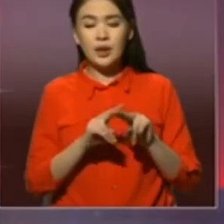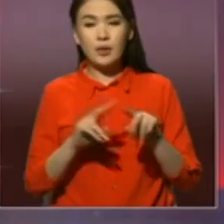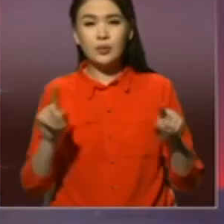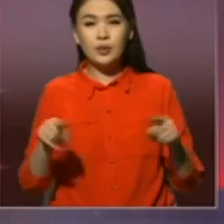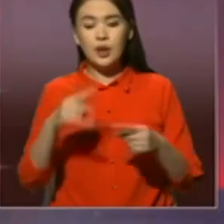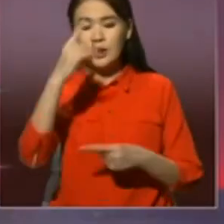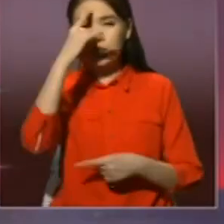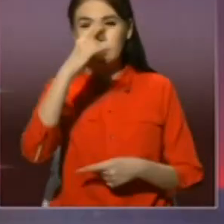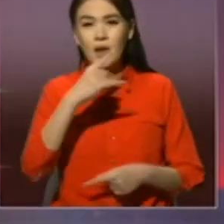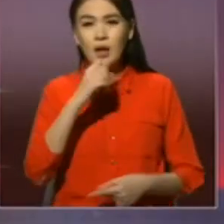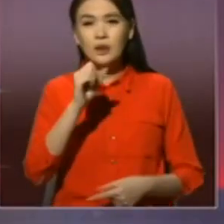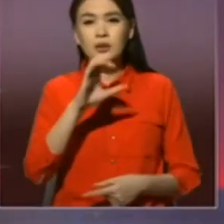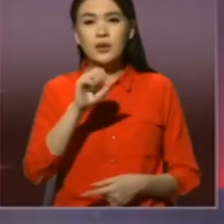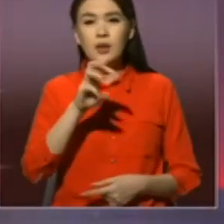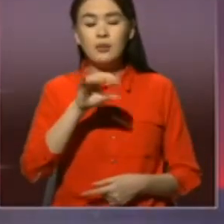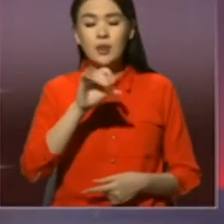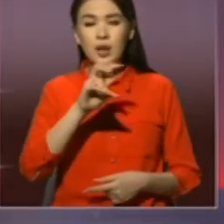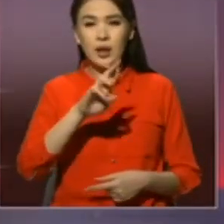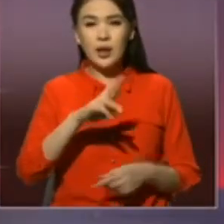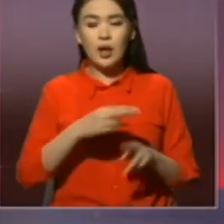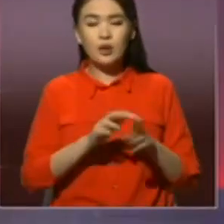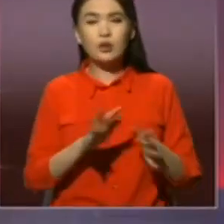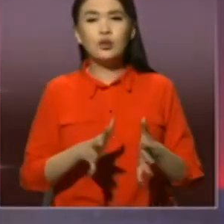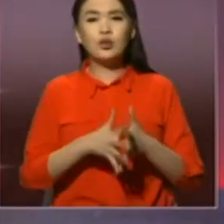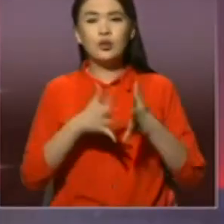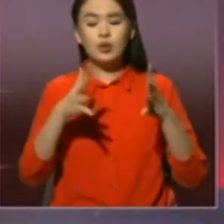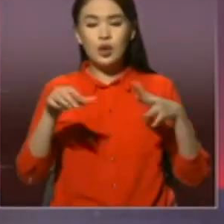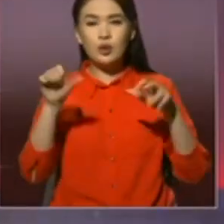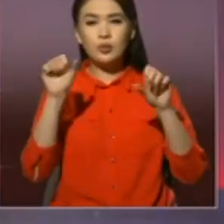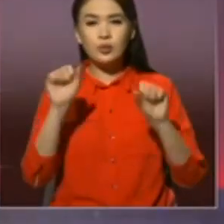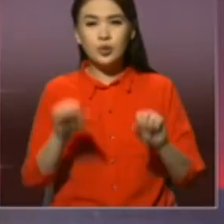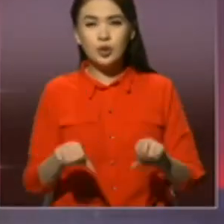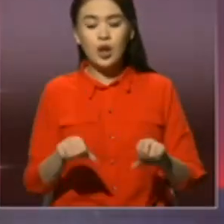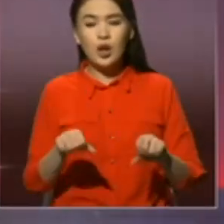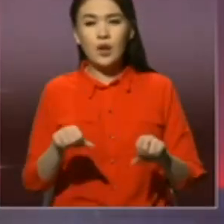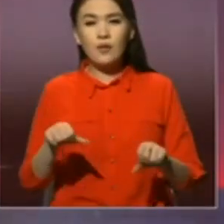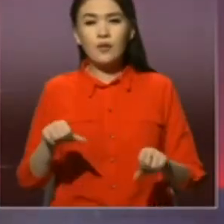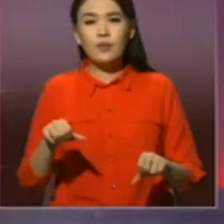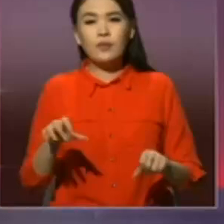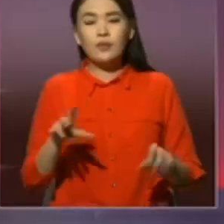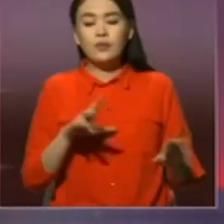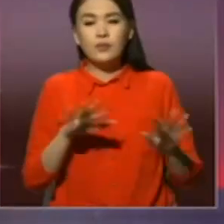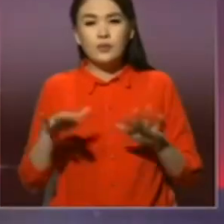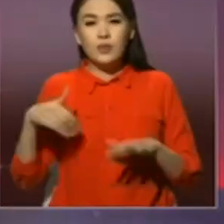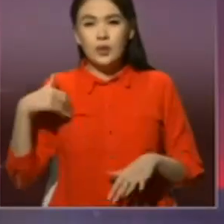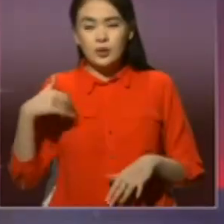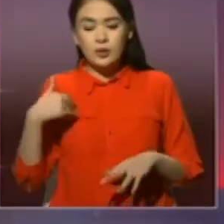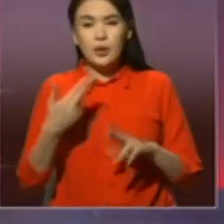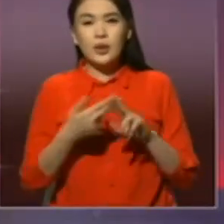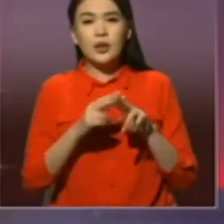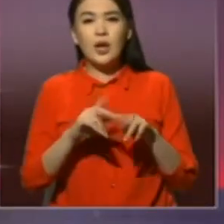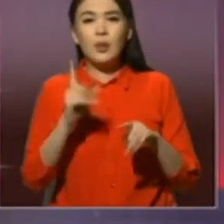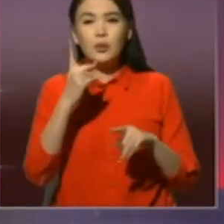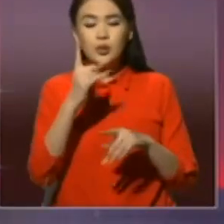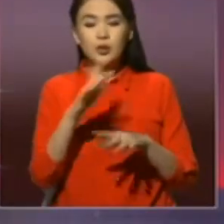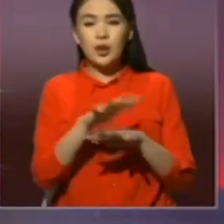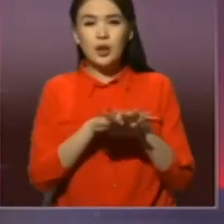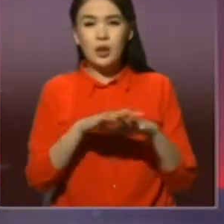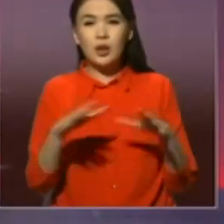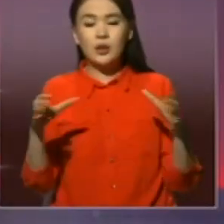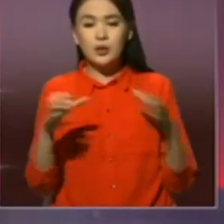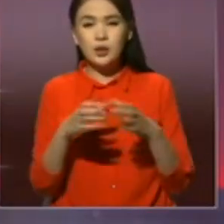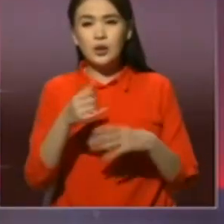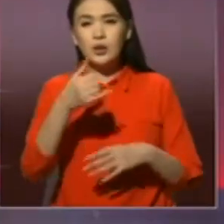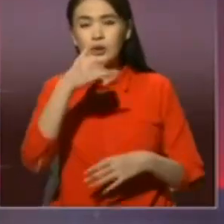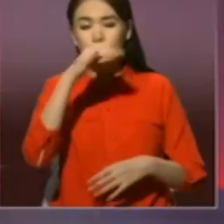Қазақстан ассамблеясының арқасында үлкен мүмкіндік, қолайлы жағдайлар туып отыр. Неге енді біз бір халық боп, шын мәнісінде